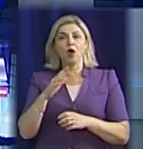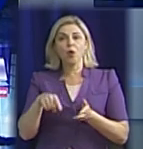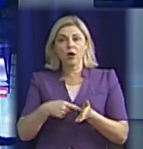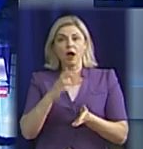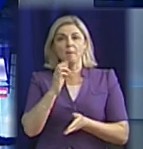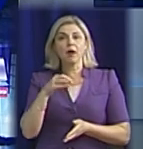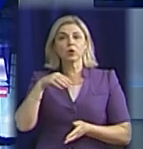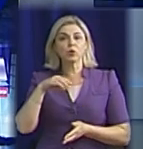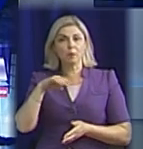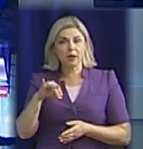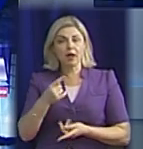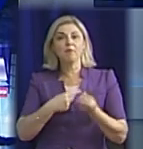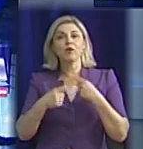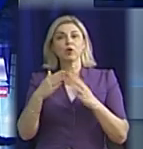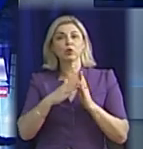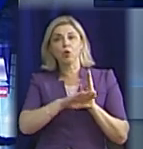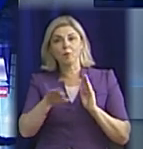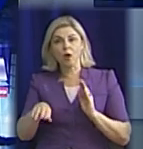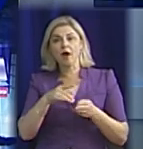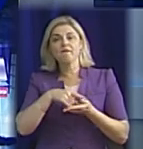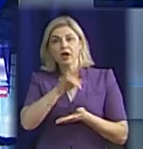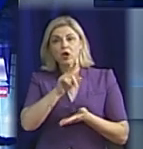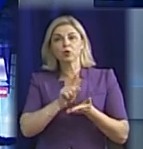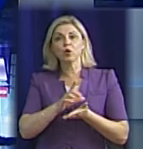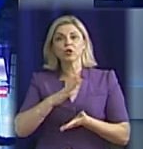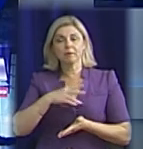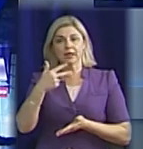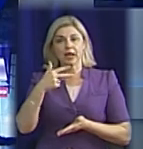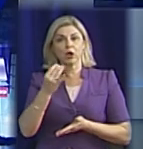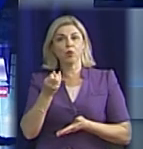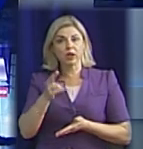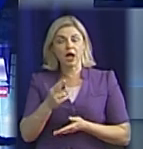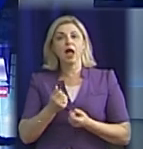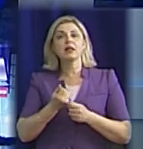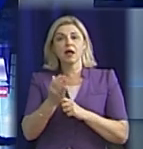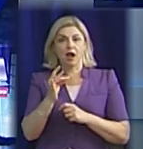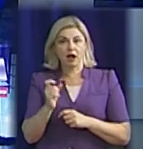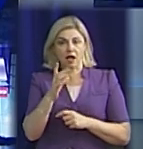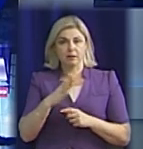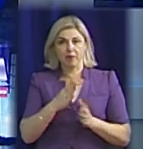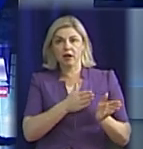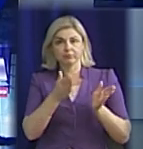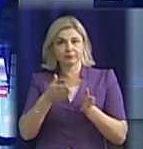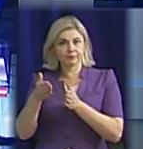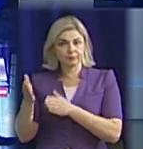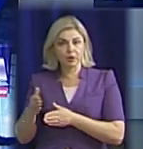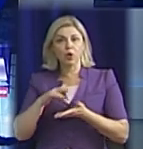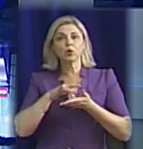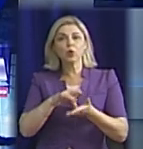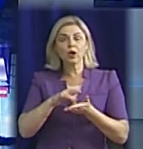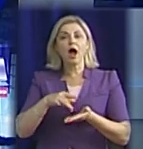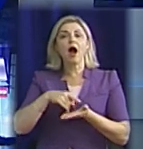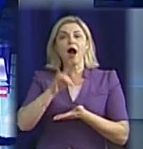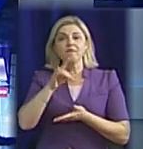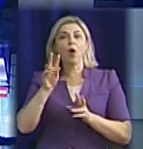додому. Виліт мав відбутися 30 червня. Його декілька разів переносили. Туристична авіакомпанія «Браво Ервейс»,